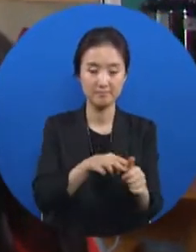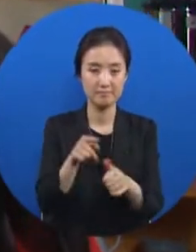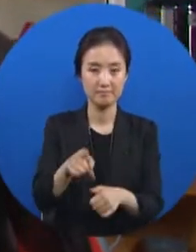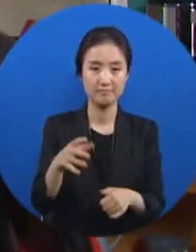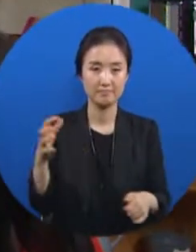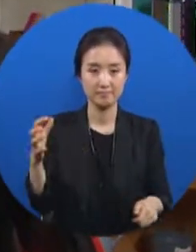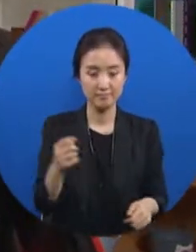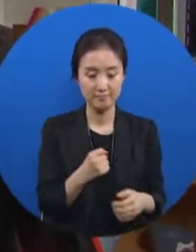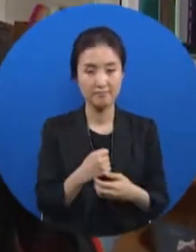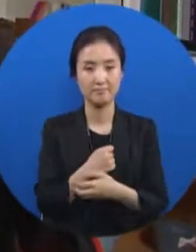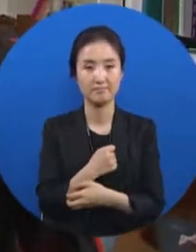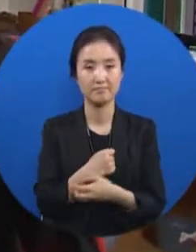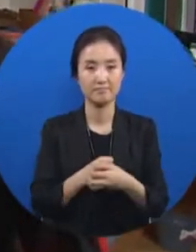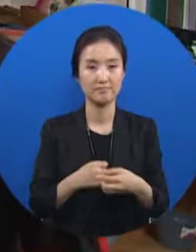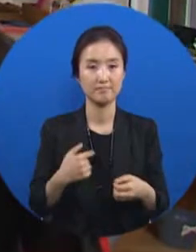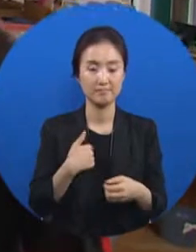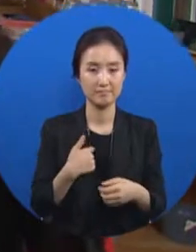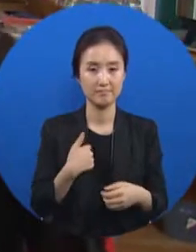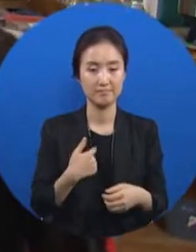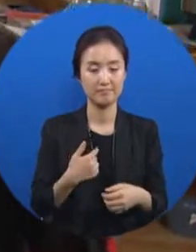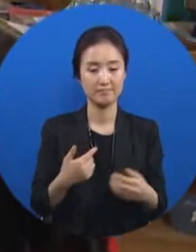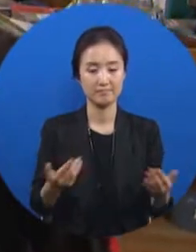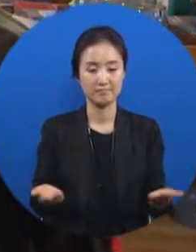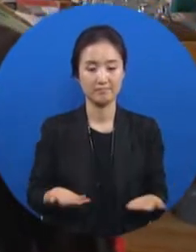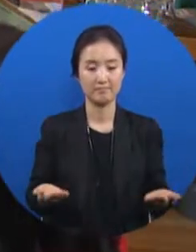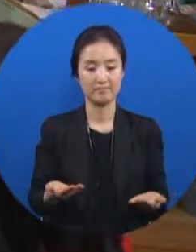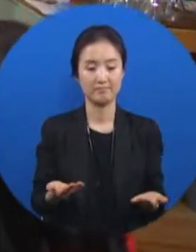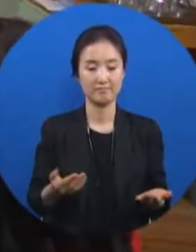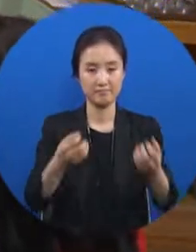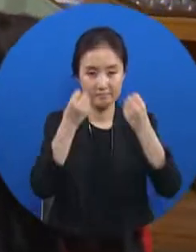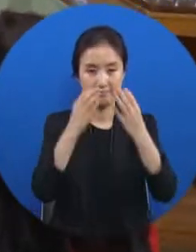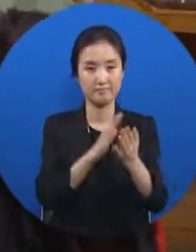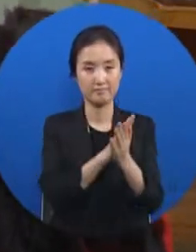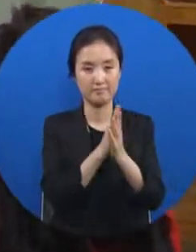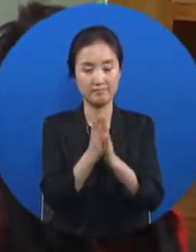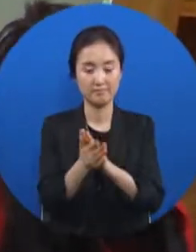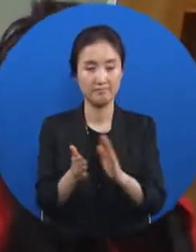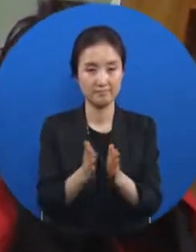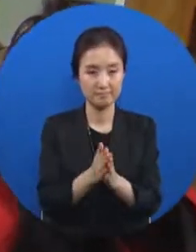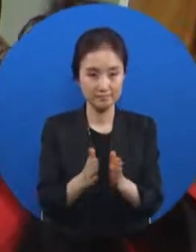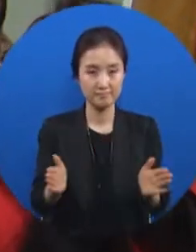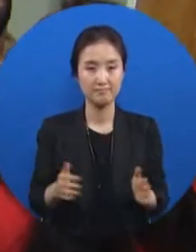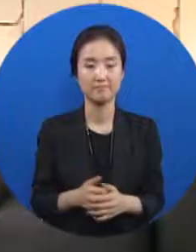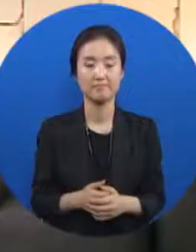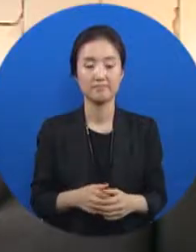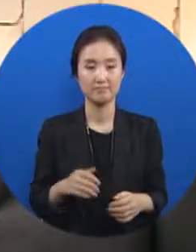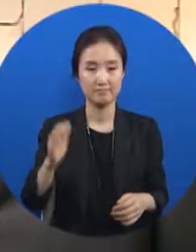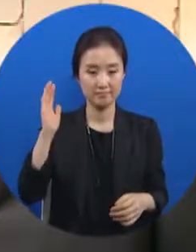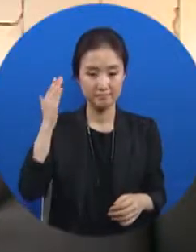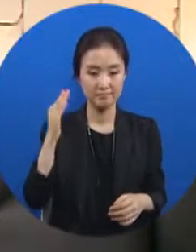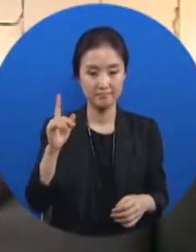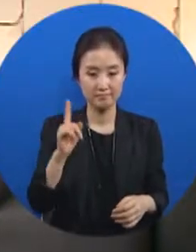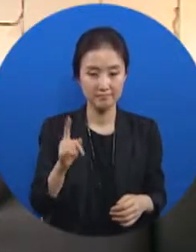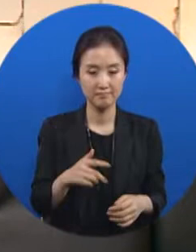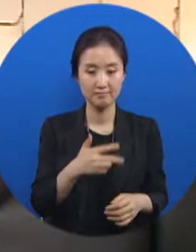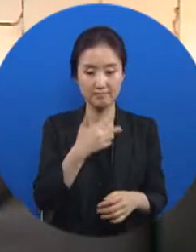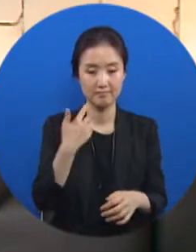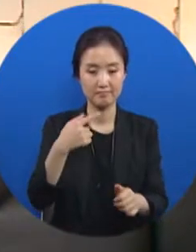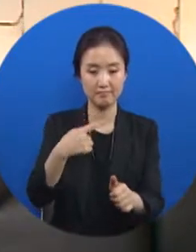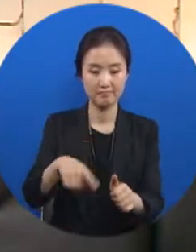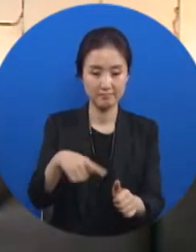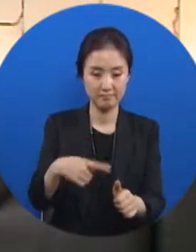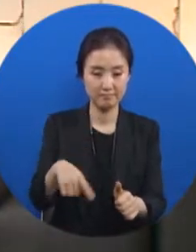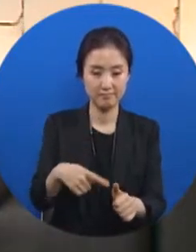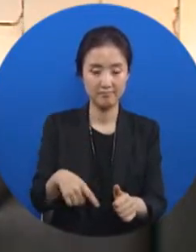가지고 이제 제 사업을 새로 이제 꾸미기 시작한 거죠. 그래서 최근에는 여러 가지 이제 뭐 영어 교육 컨텐츠 개발